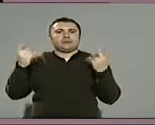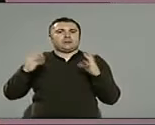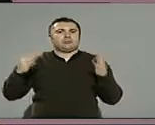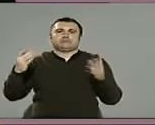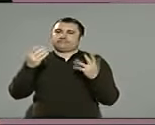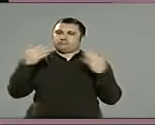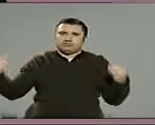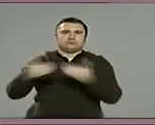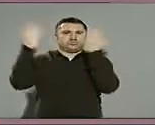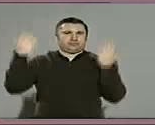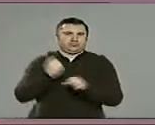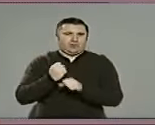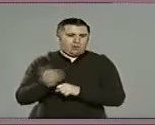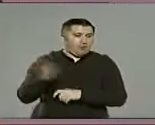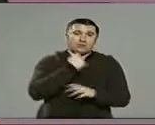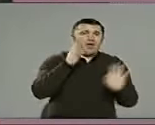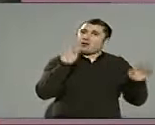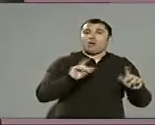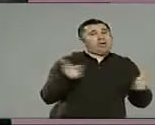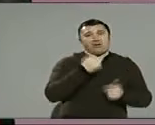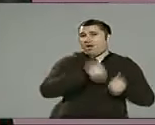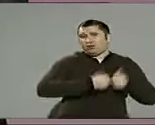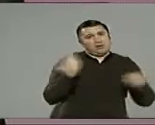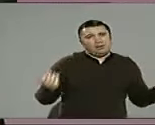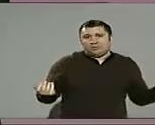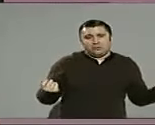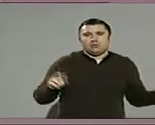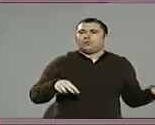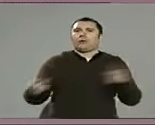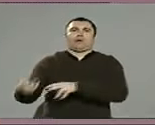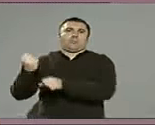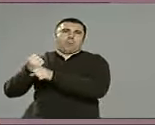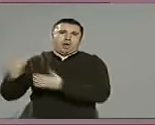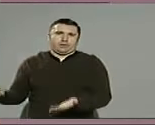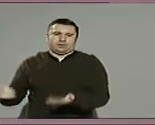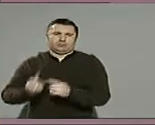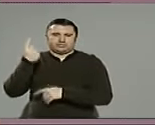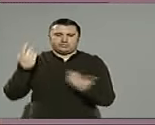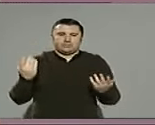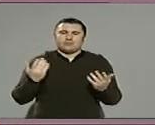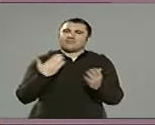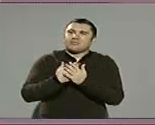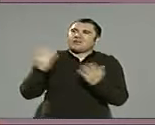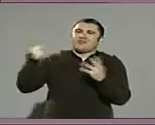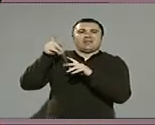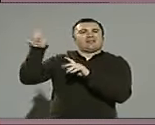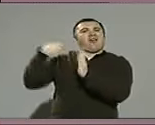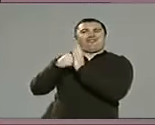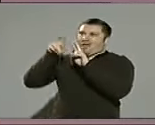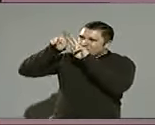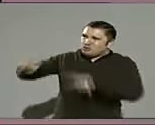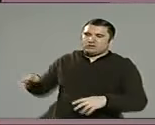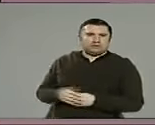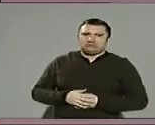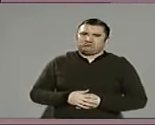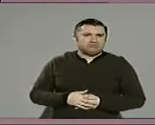hat. Genossinnen und Genossen, dieses Gebaren hat nicht nur Folgen für die Wertschätzung der schwarz-gelben Koalition, sondern